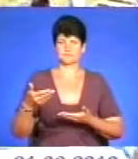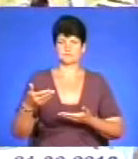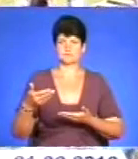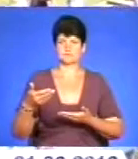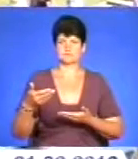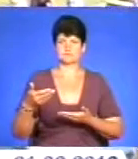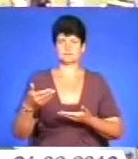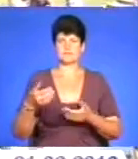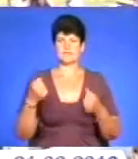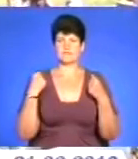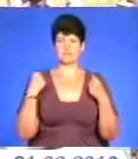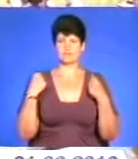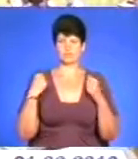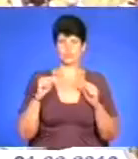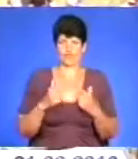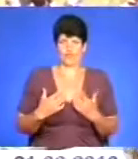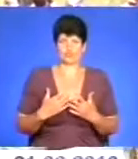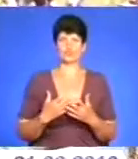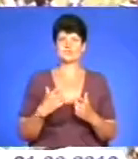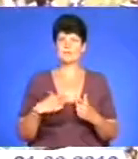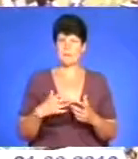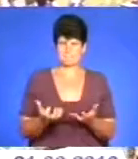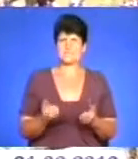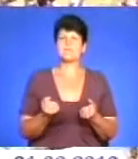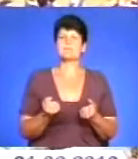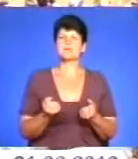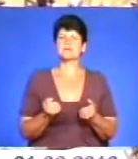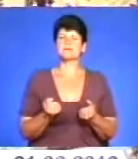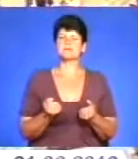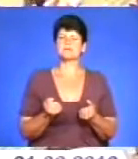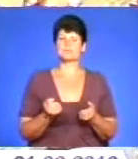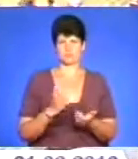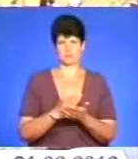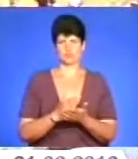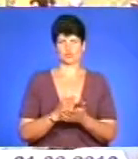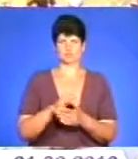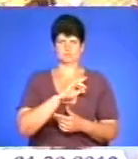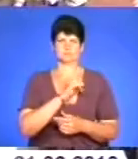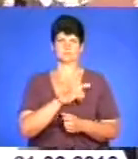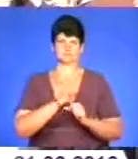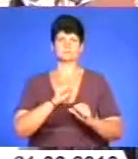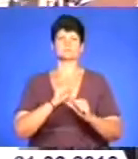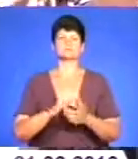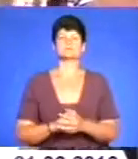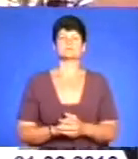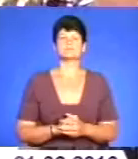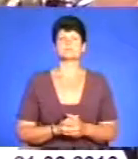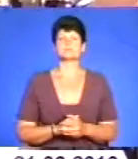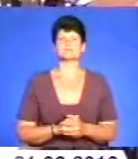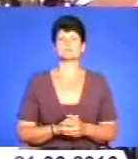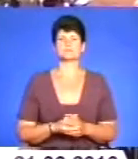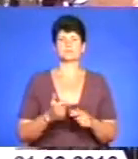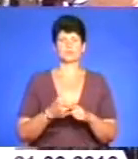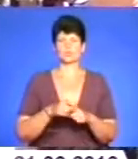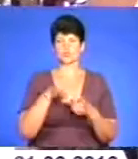Підтягнув свою фізичну форму трохи, ну, став більш мужнім, можна сказати, так? Ну так, власне, дуже добре.